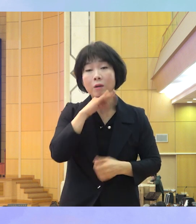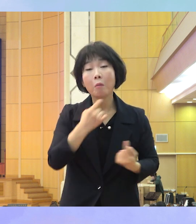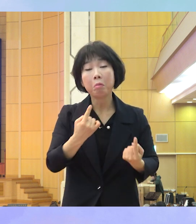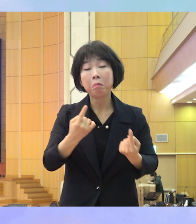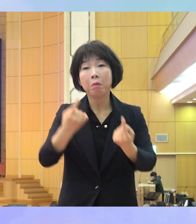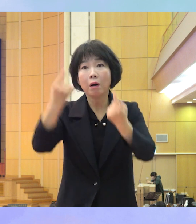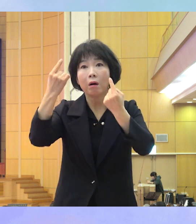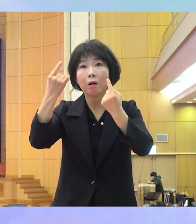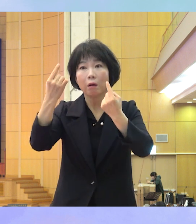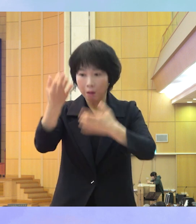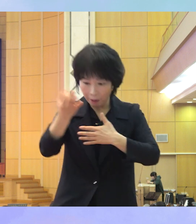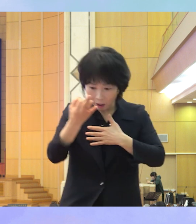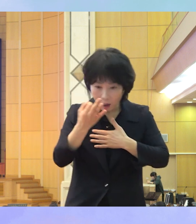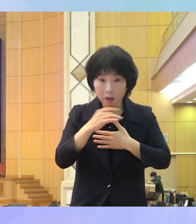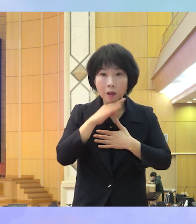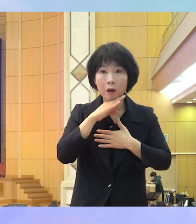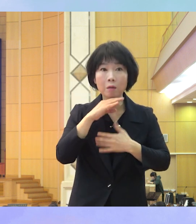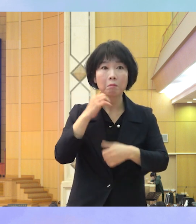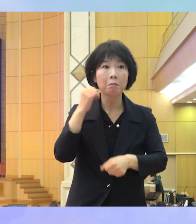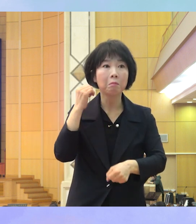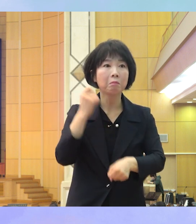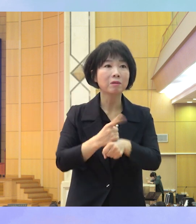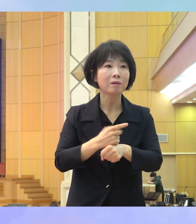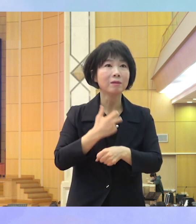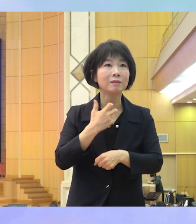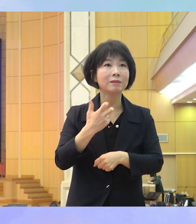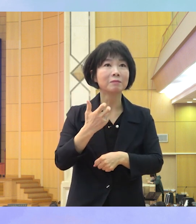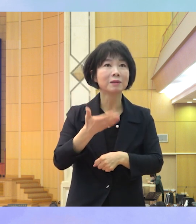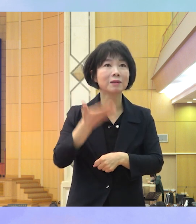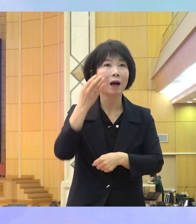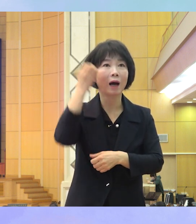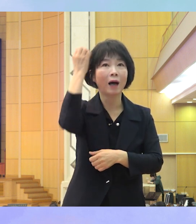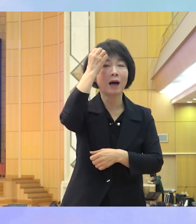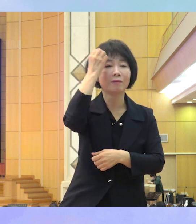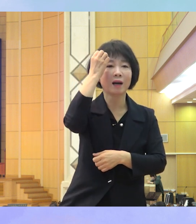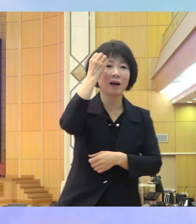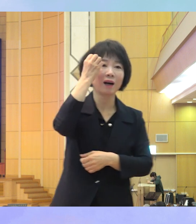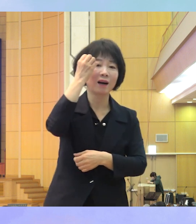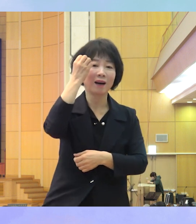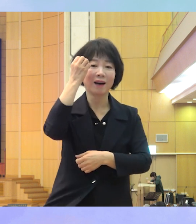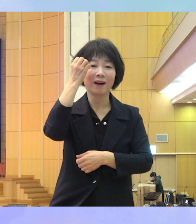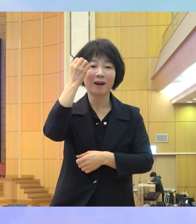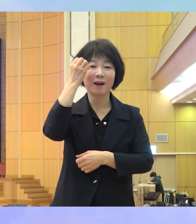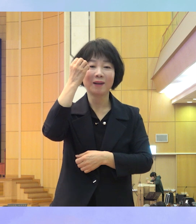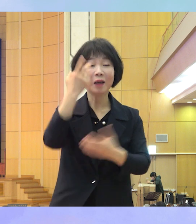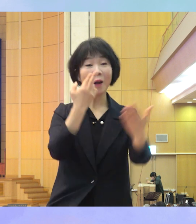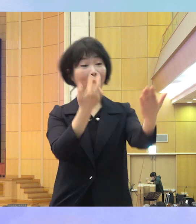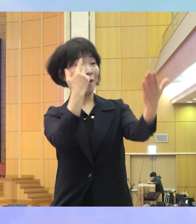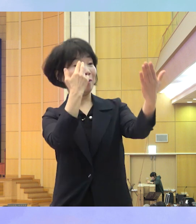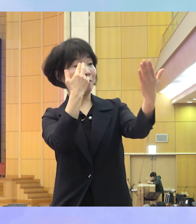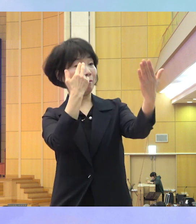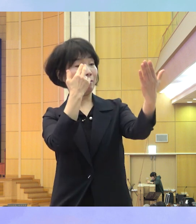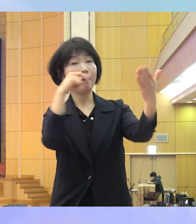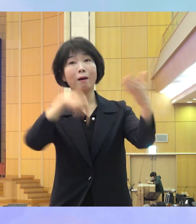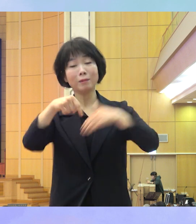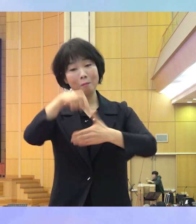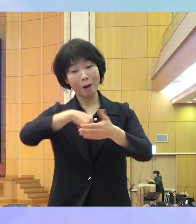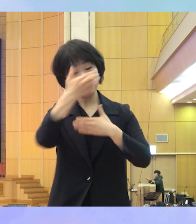와서는 내 나이가 이렇게 됐나? 그런데 거울을 보면 아직도 청춘이요.